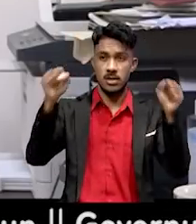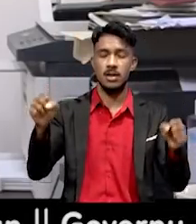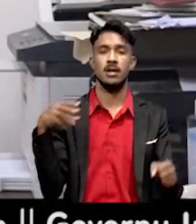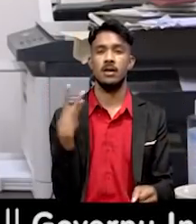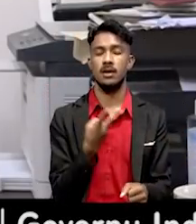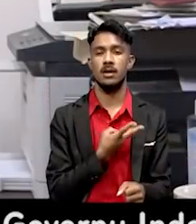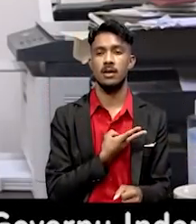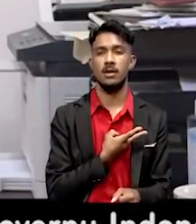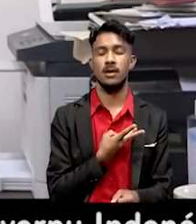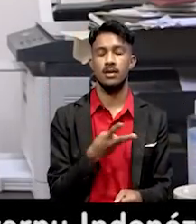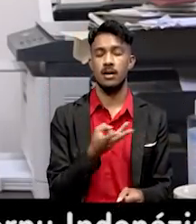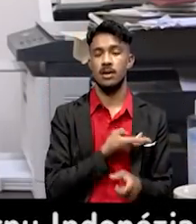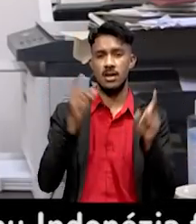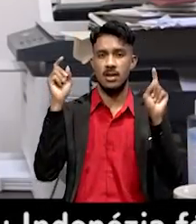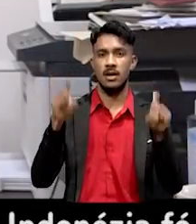partiru ita tenki